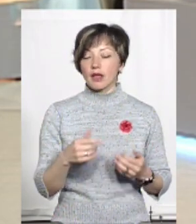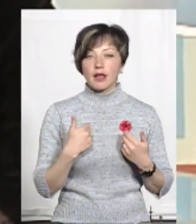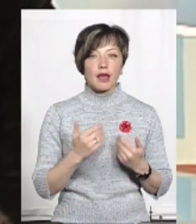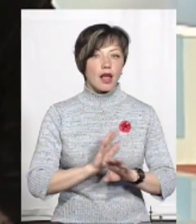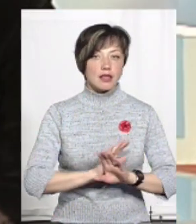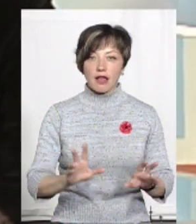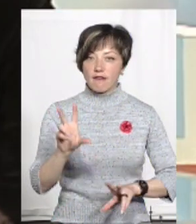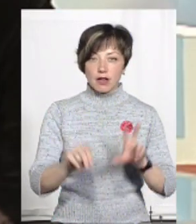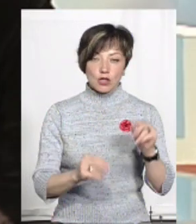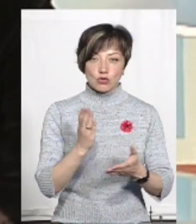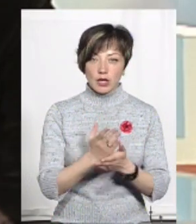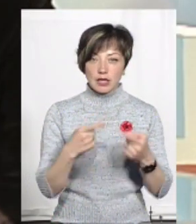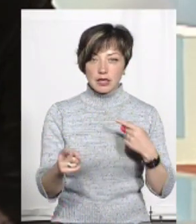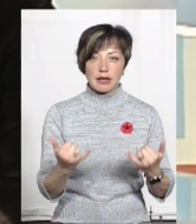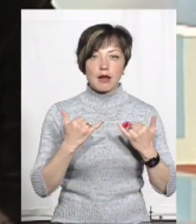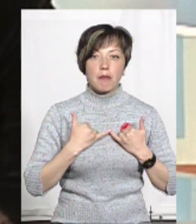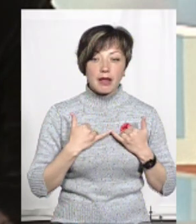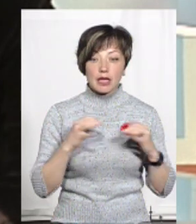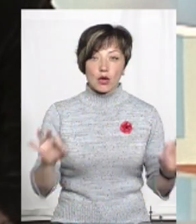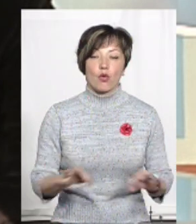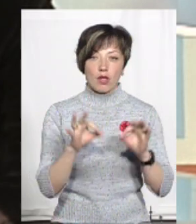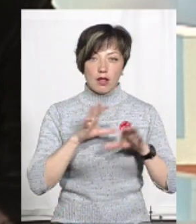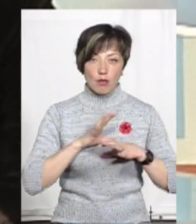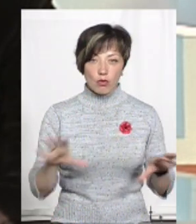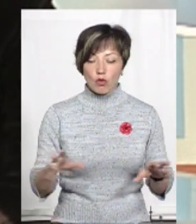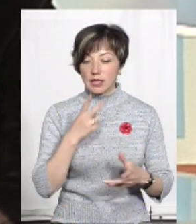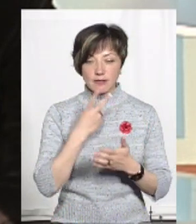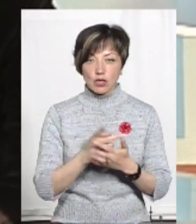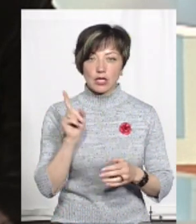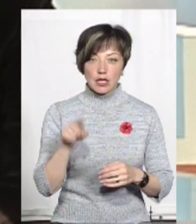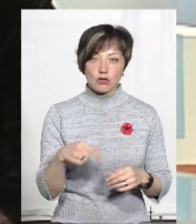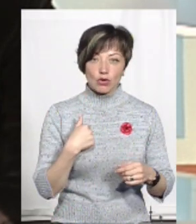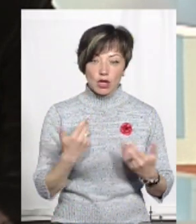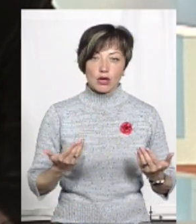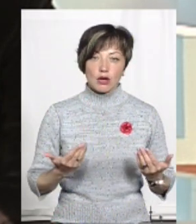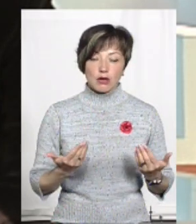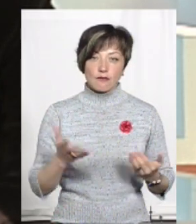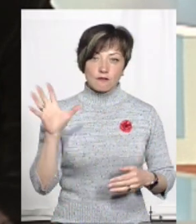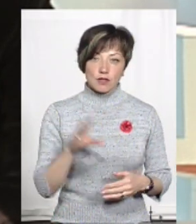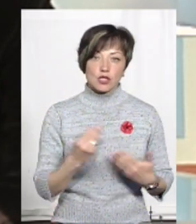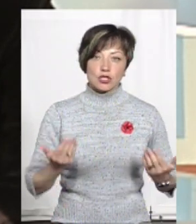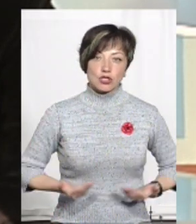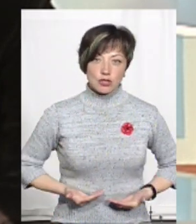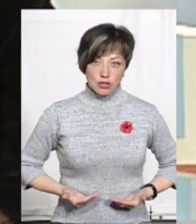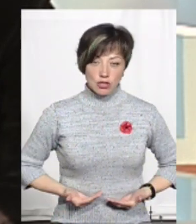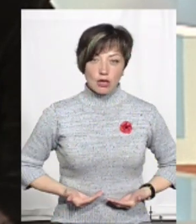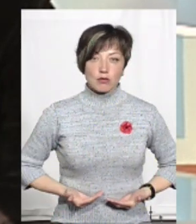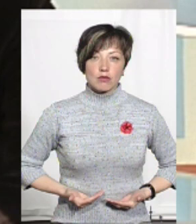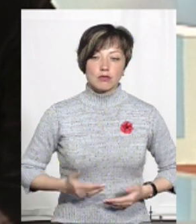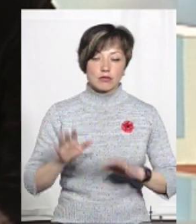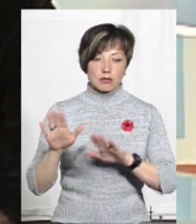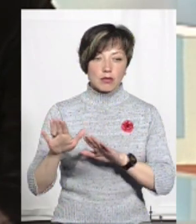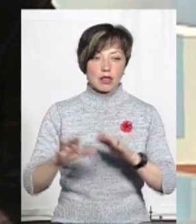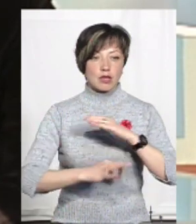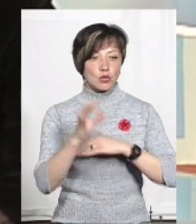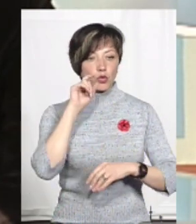я не вважаю, що є різниця. Для мене її ніколи не було, незважаючи на те, що я майже все своє життя